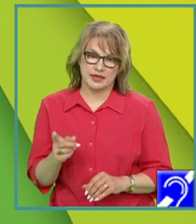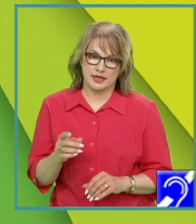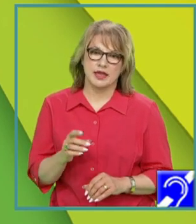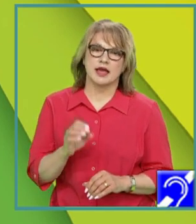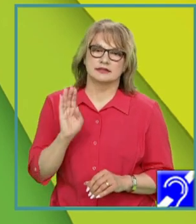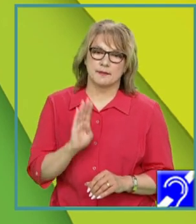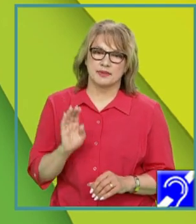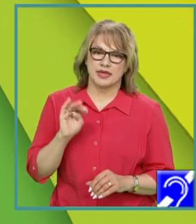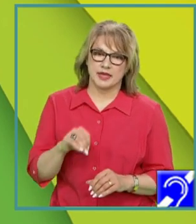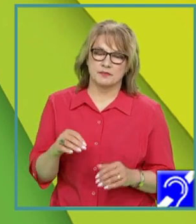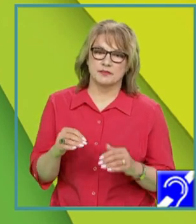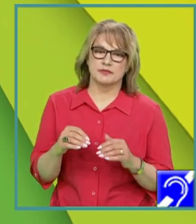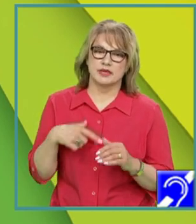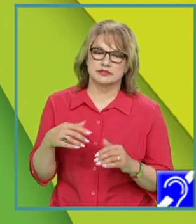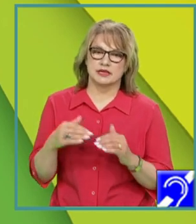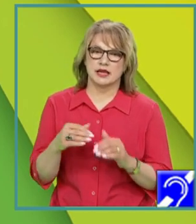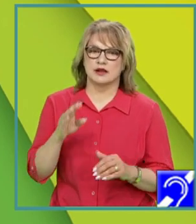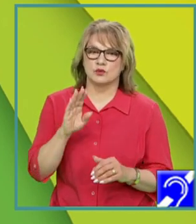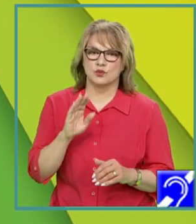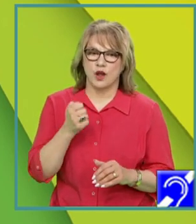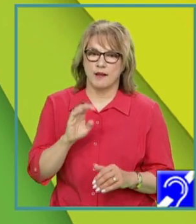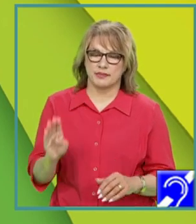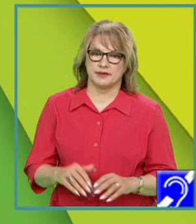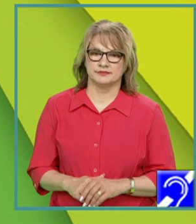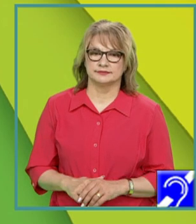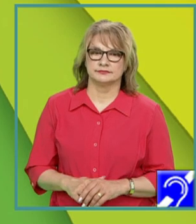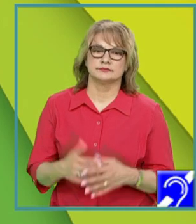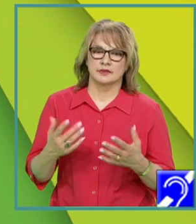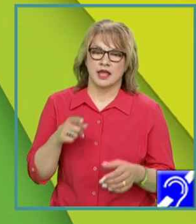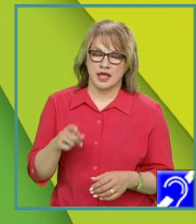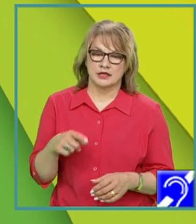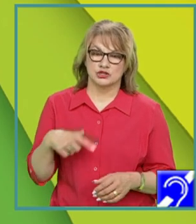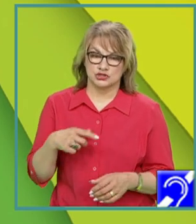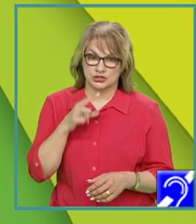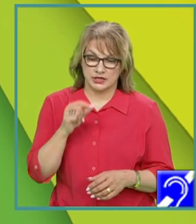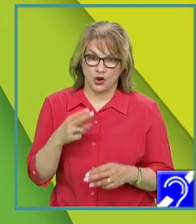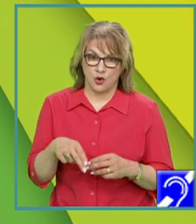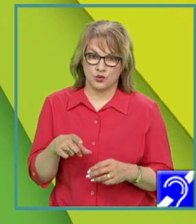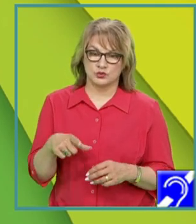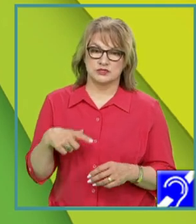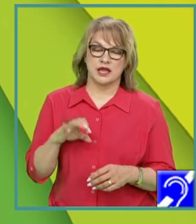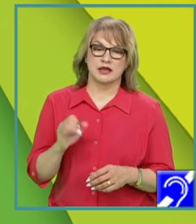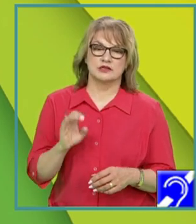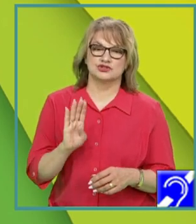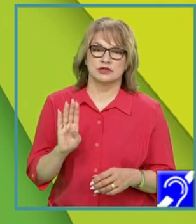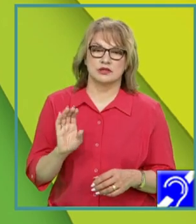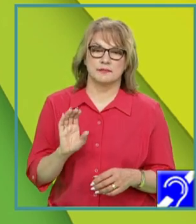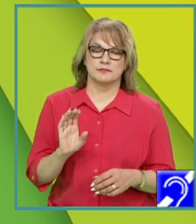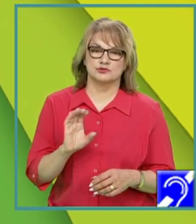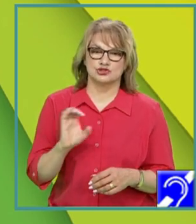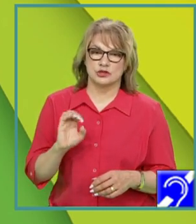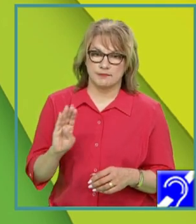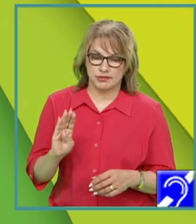a de aici avem concluzia că c b este